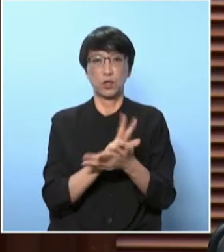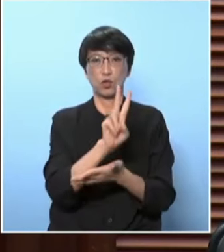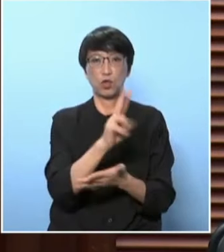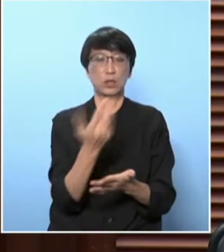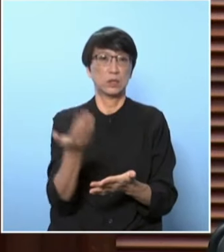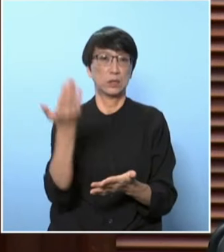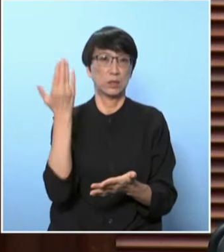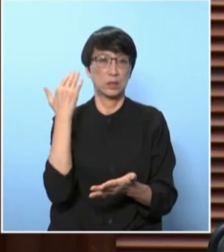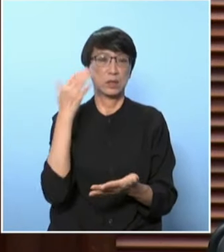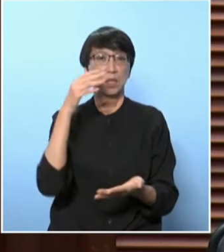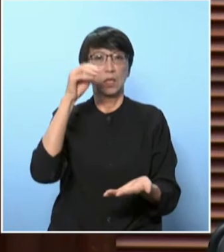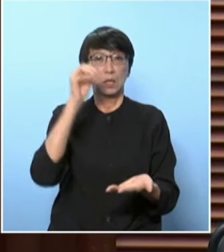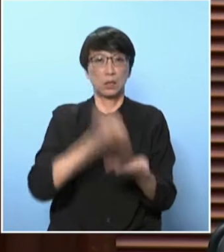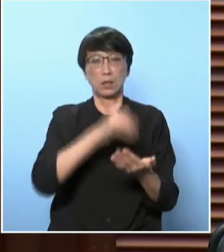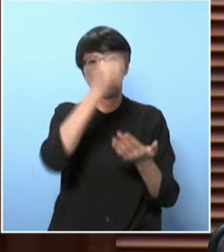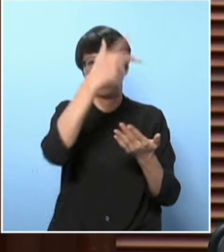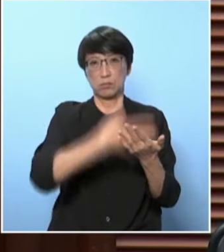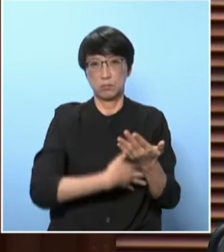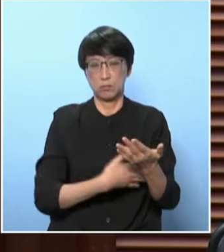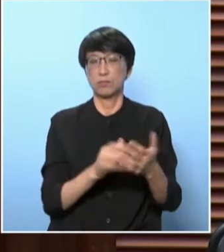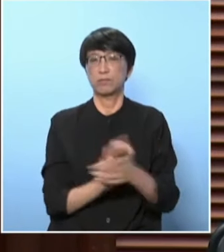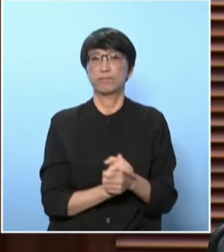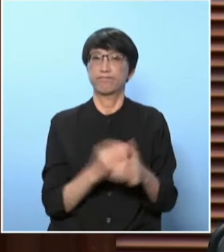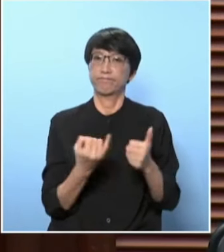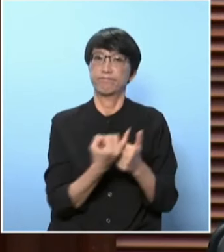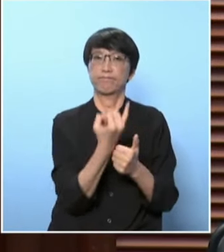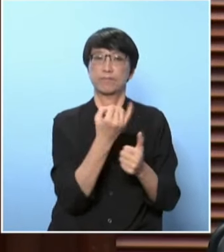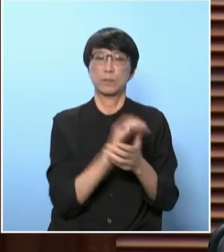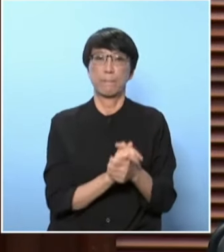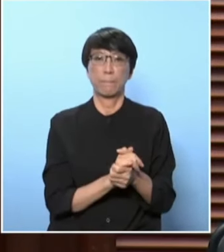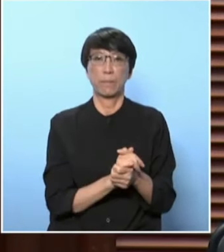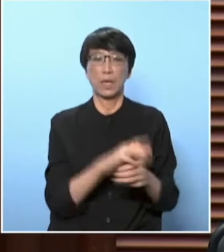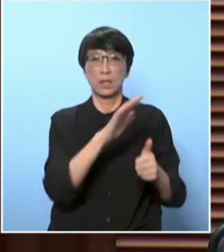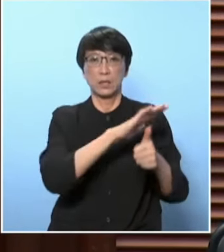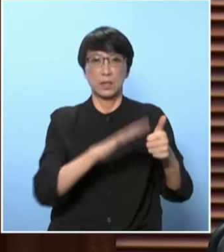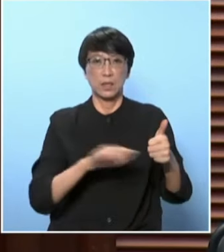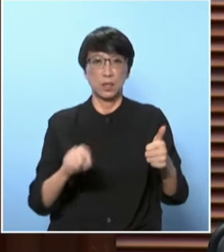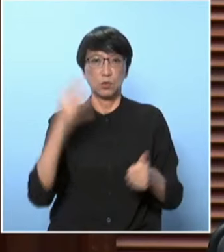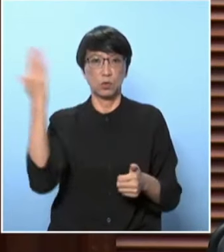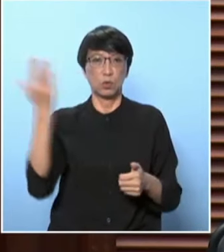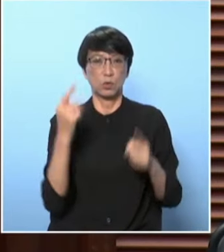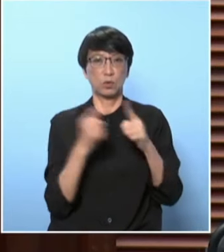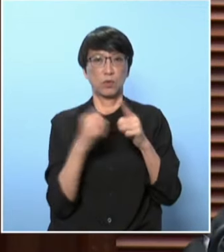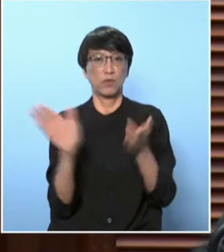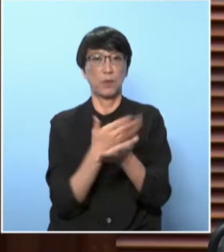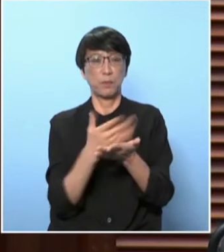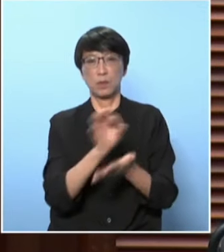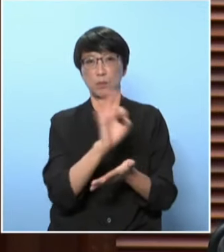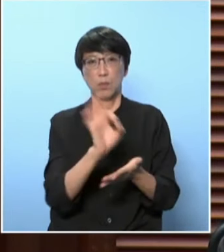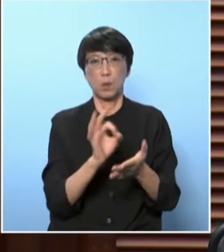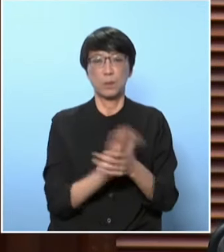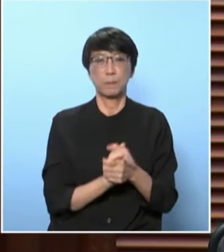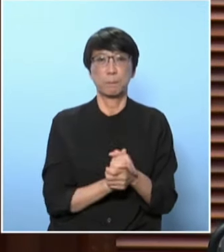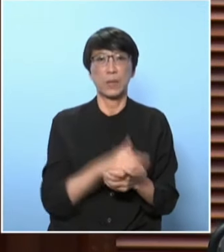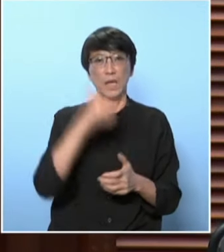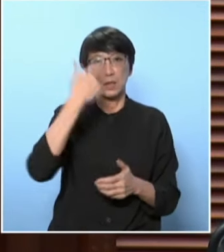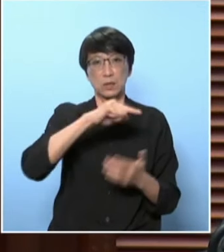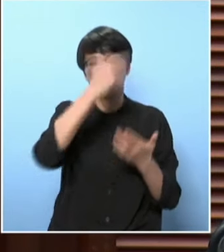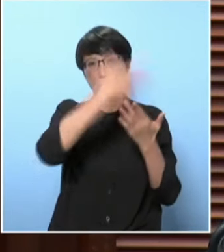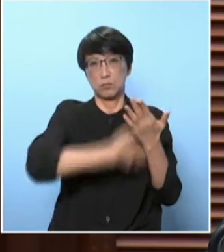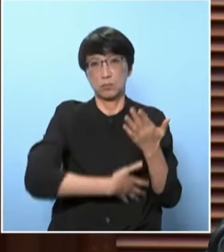前已經訂立一個條例，所以喺呢度咧唔會加深影響到旅客，係冇分別嘅。新嘅政